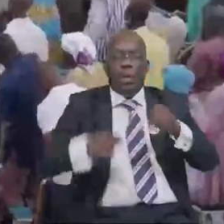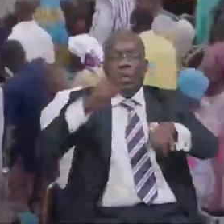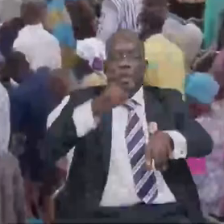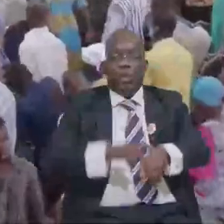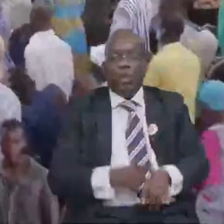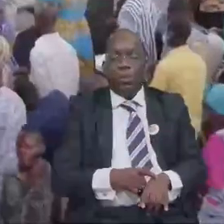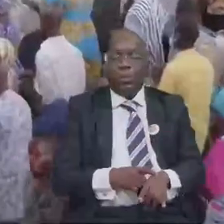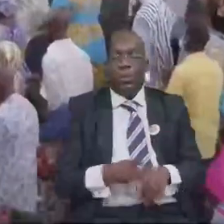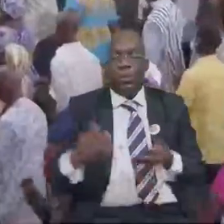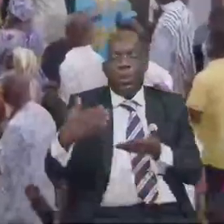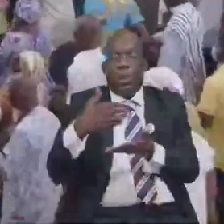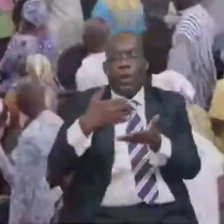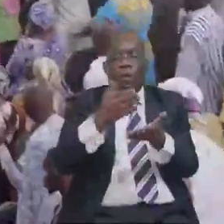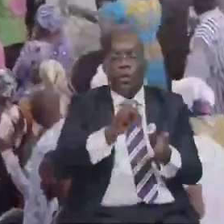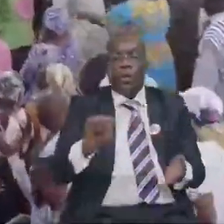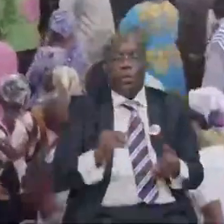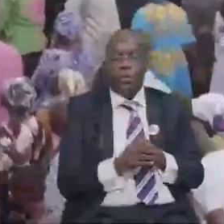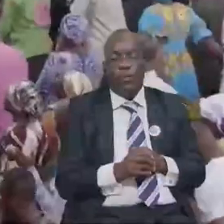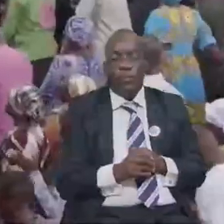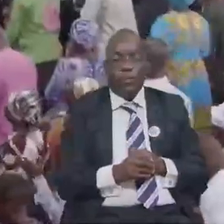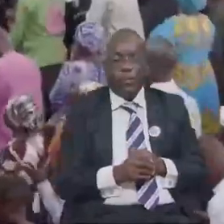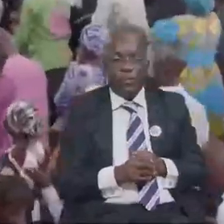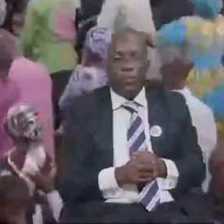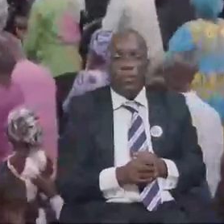La moisson des derniers temps.